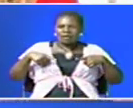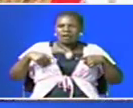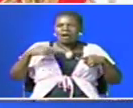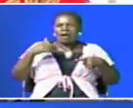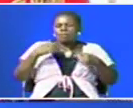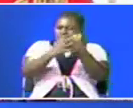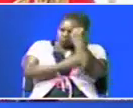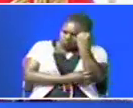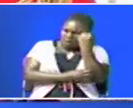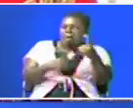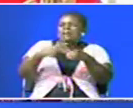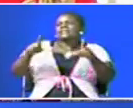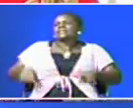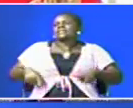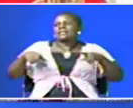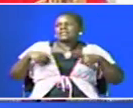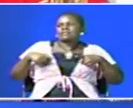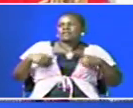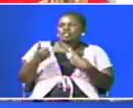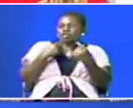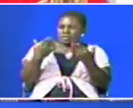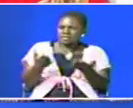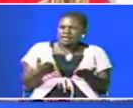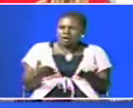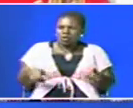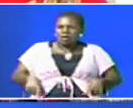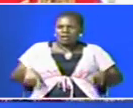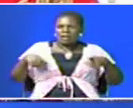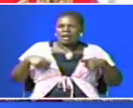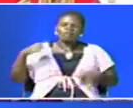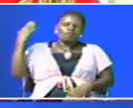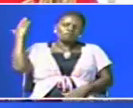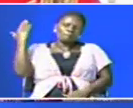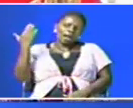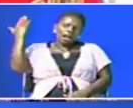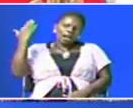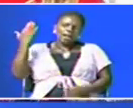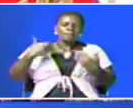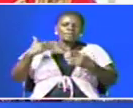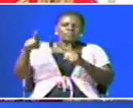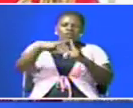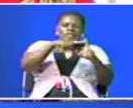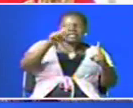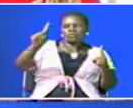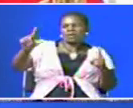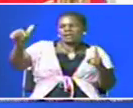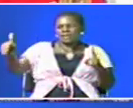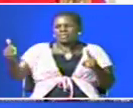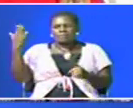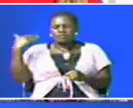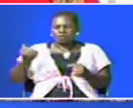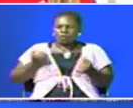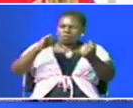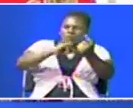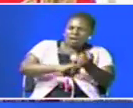lakini tutaishi. Sasa haya tunayozungumzia hapa ni maisha ya mapanga, ya watu kuuana. Huyu alikuwa